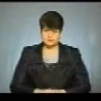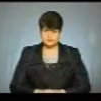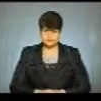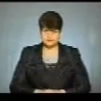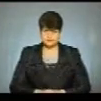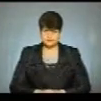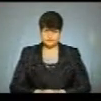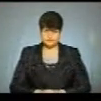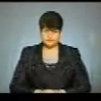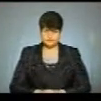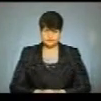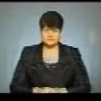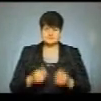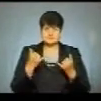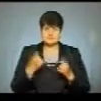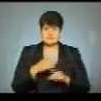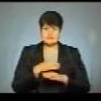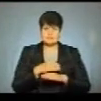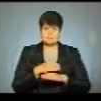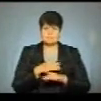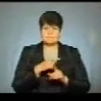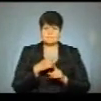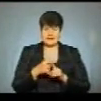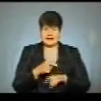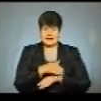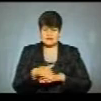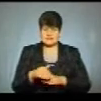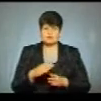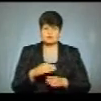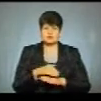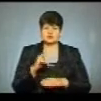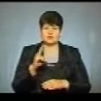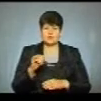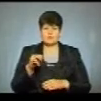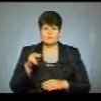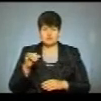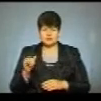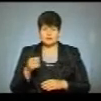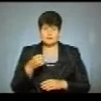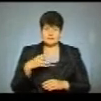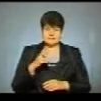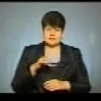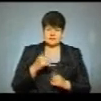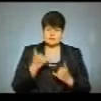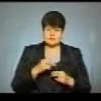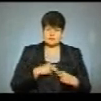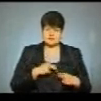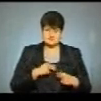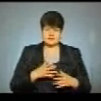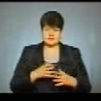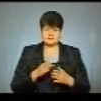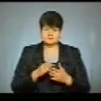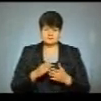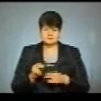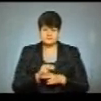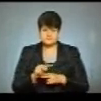розповість. Ми зараз на перехресті вулиць 15 квітня та Купчинського. Тут зараз працівники водоканалу ліквідовують аварію